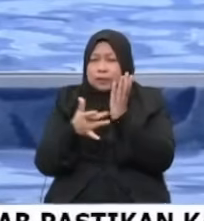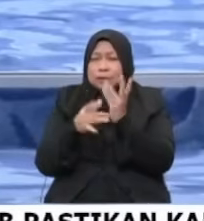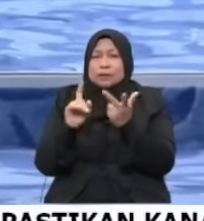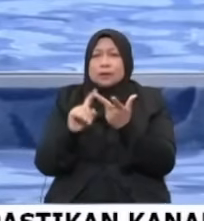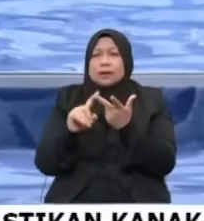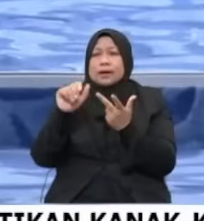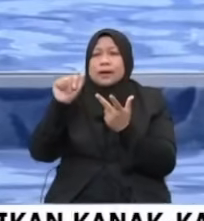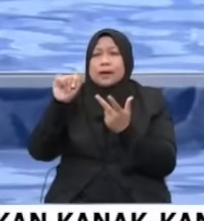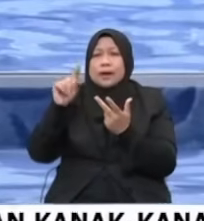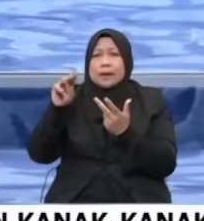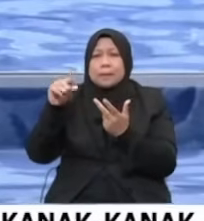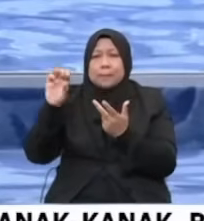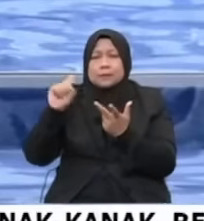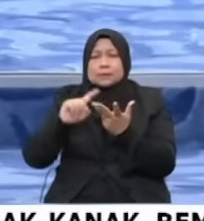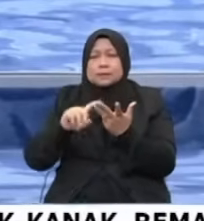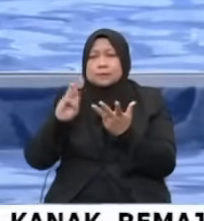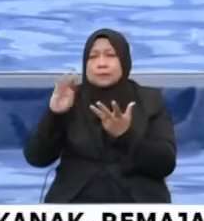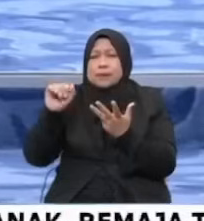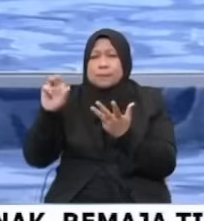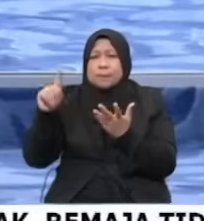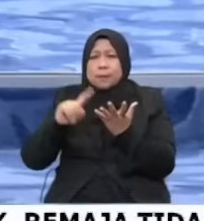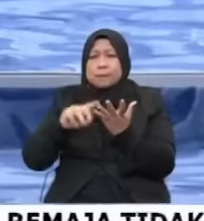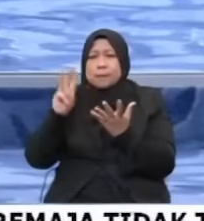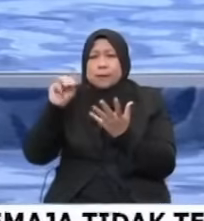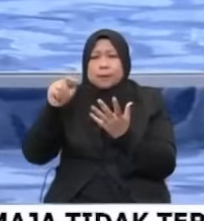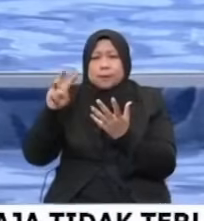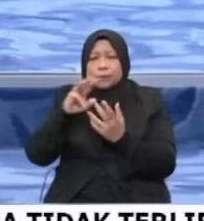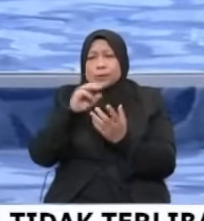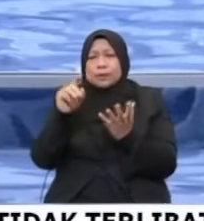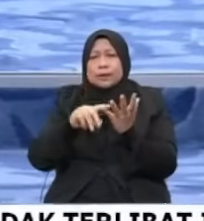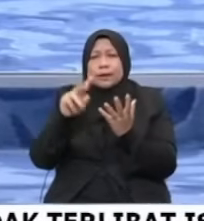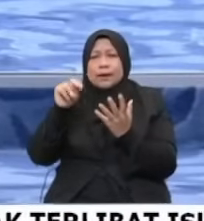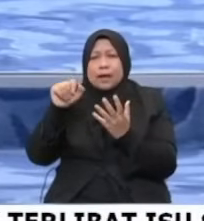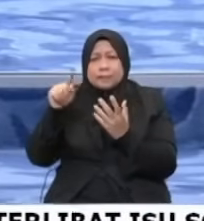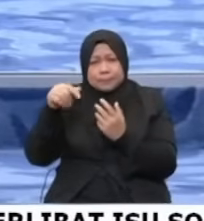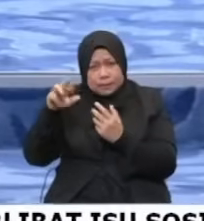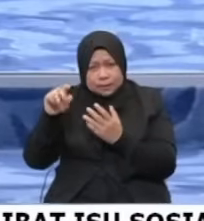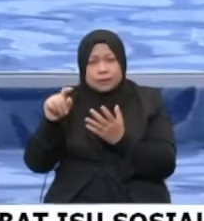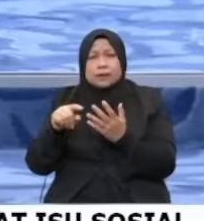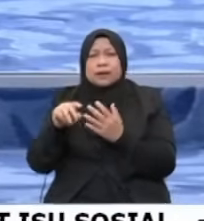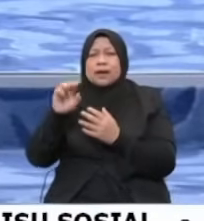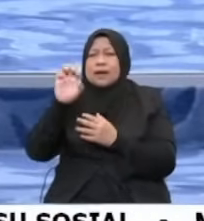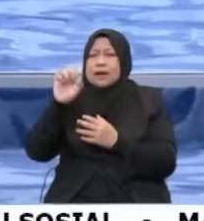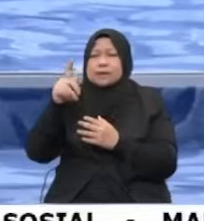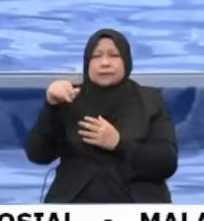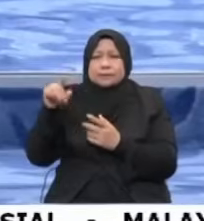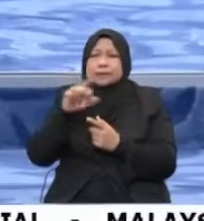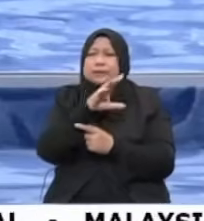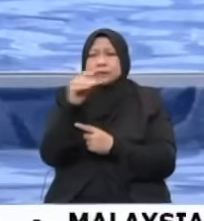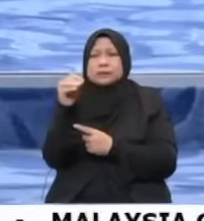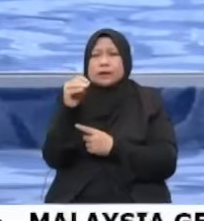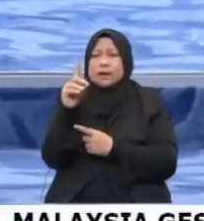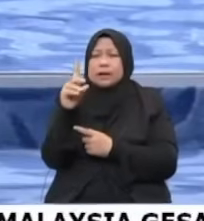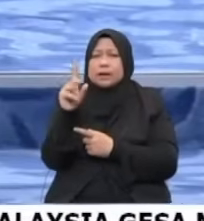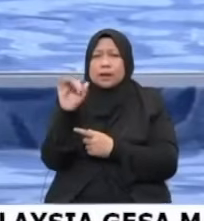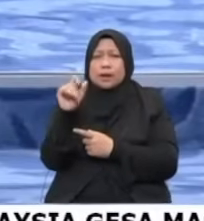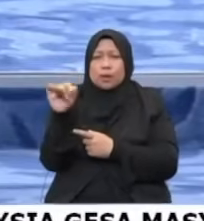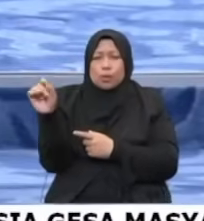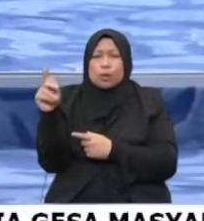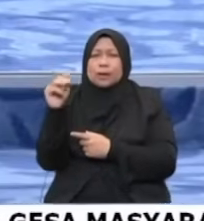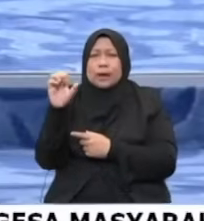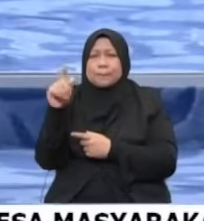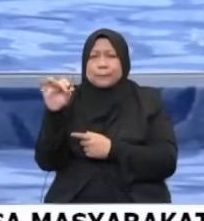Airbus Bear Brown BMW next per X dan Del